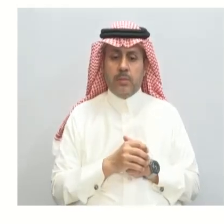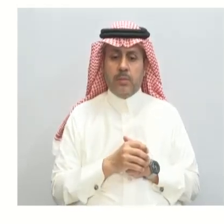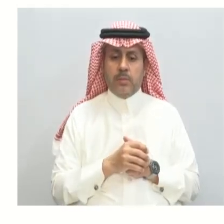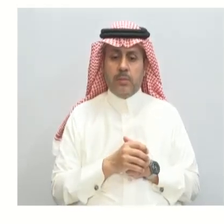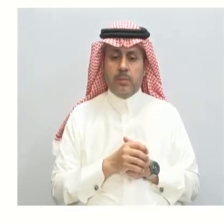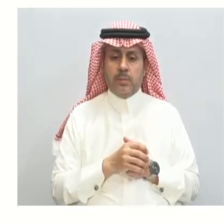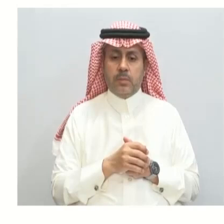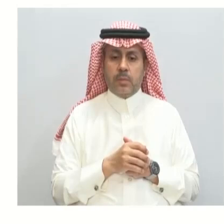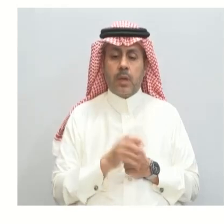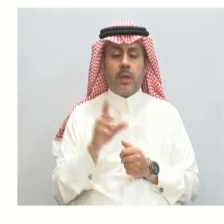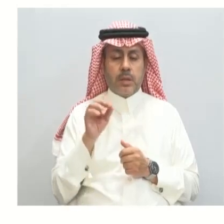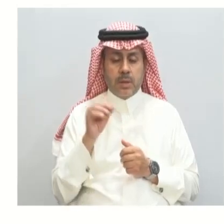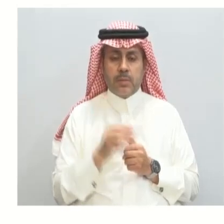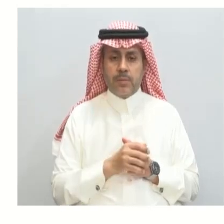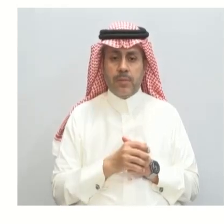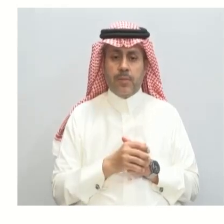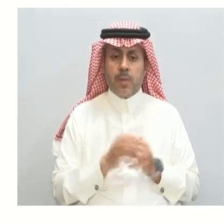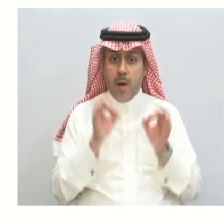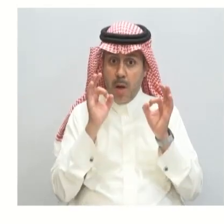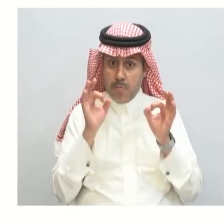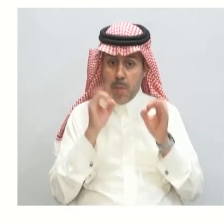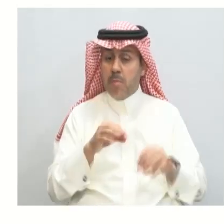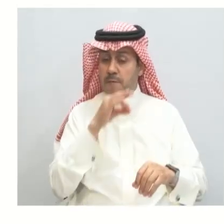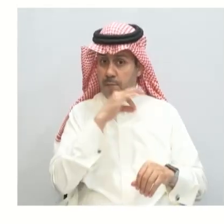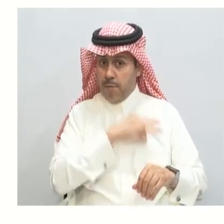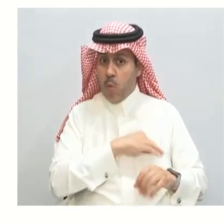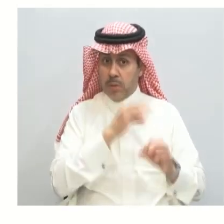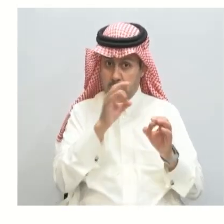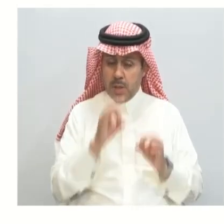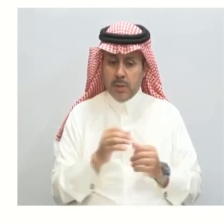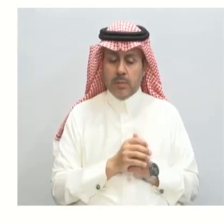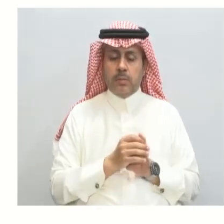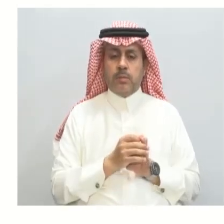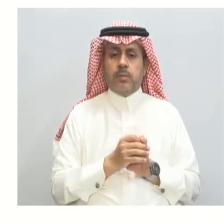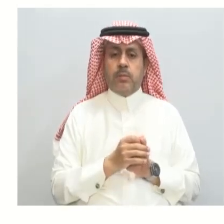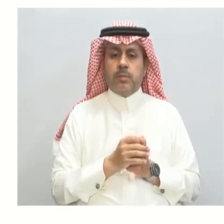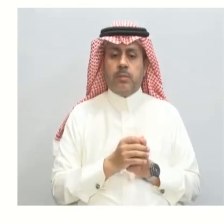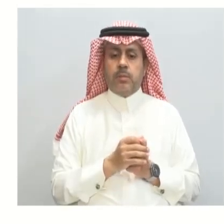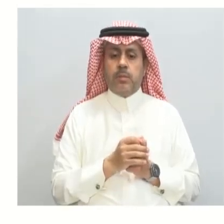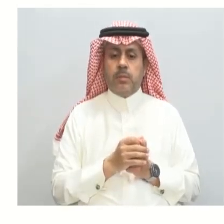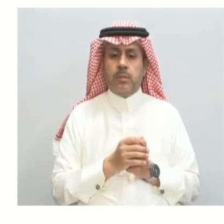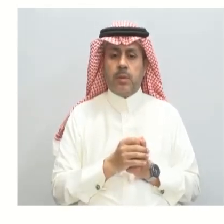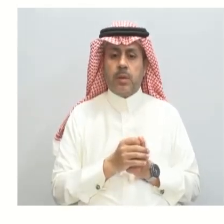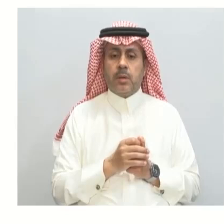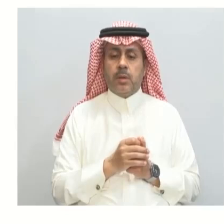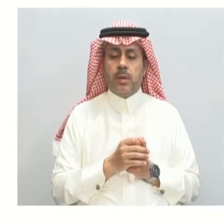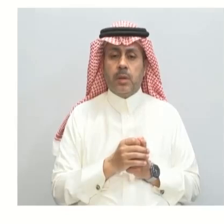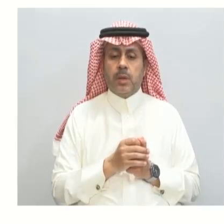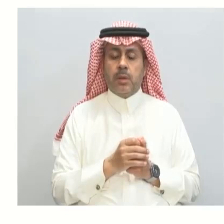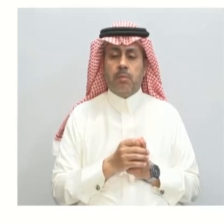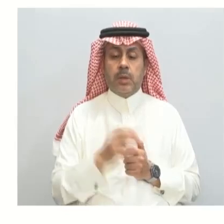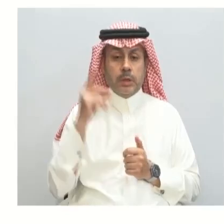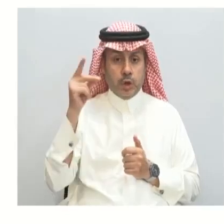الايات احسنتم نقول ابرز تلك الفوائد من هذه الايه وهذه الدروس المستفاده ان من طبيعه الانسان